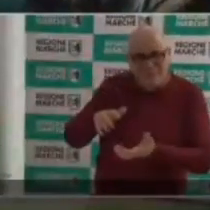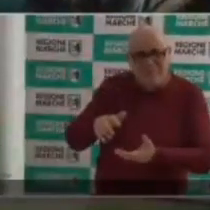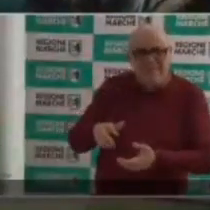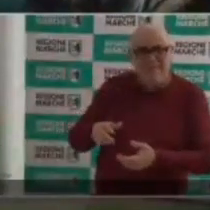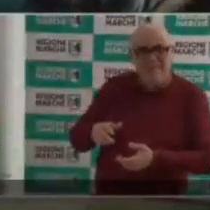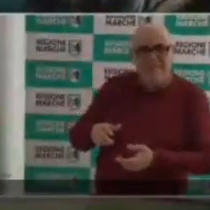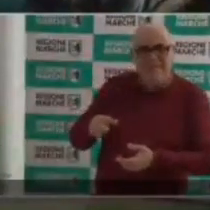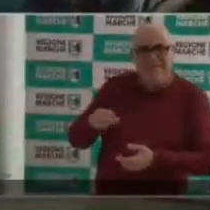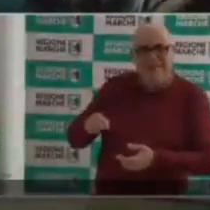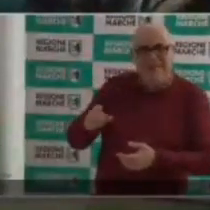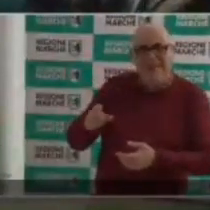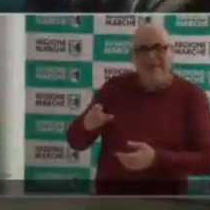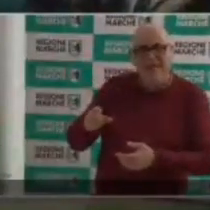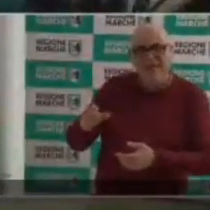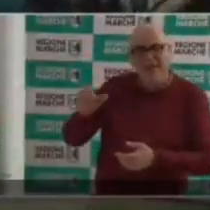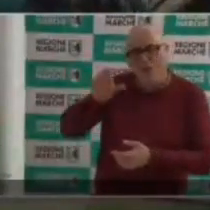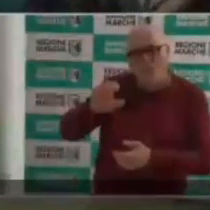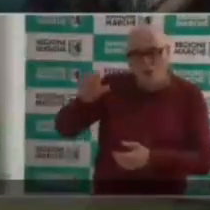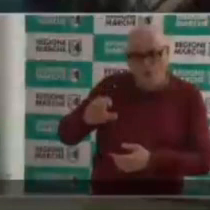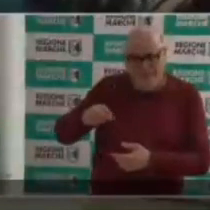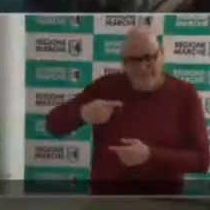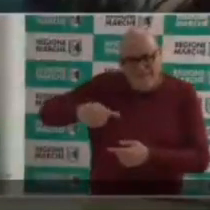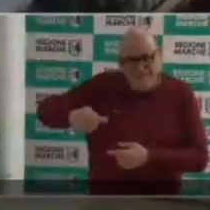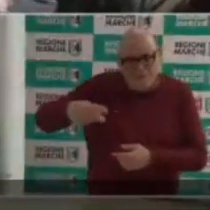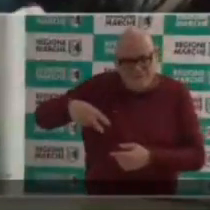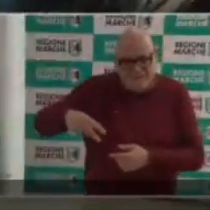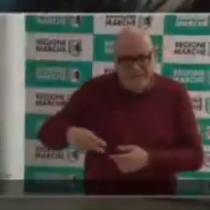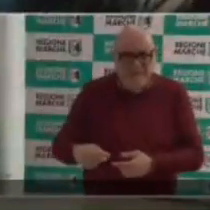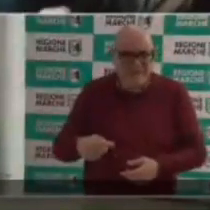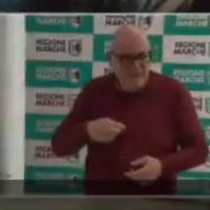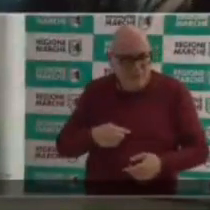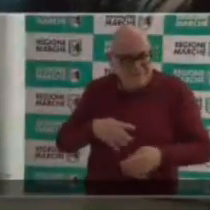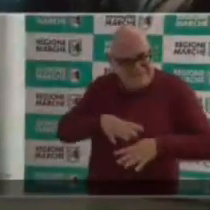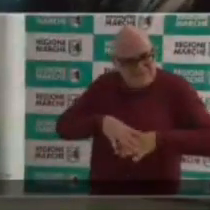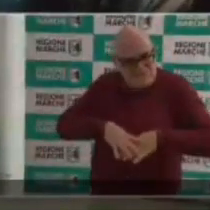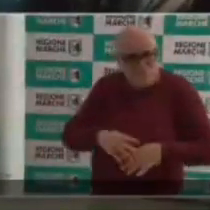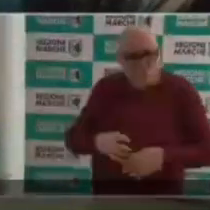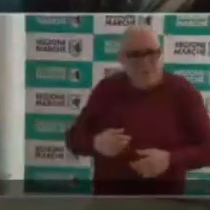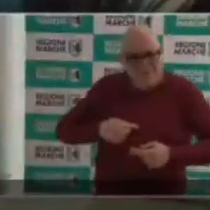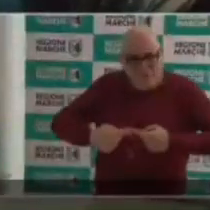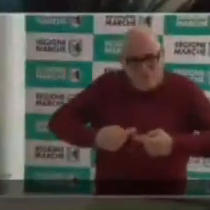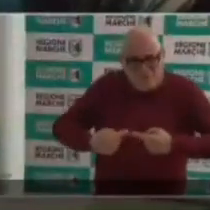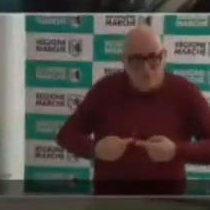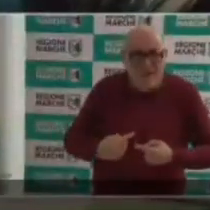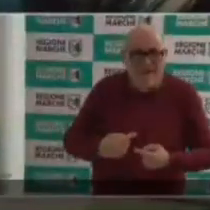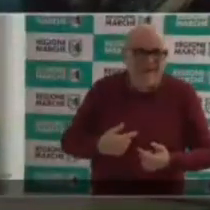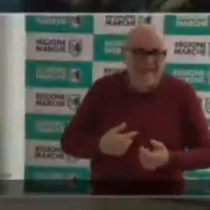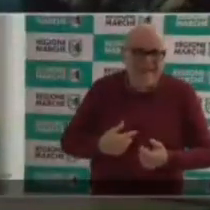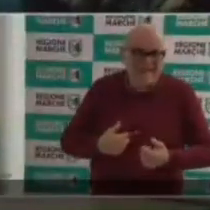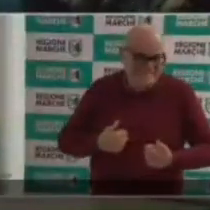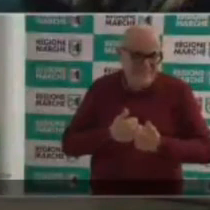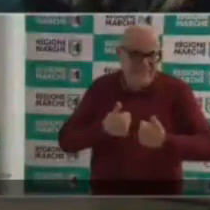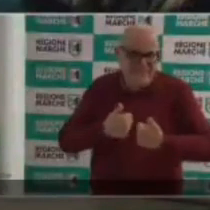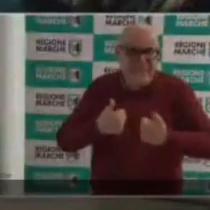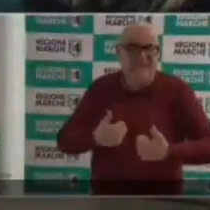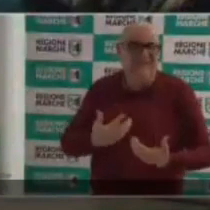potrebbero essere complementari a questi qua per continuare ad affrontare queste sfide insieme, perché io... Poi c'è Luigino, veniamo